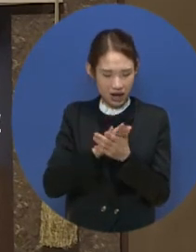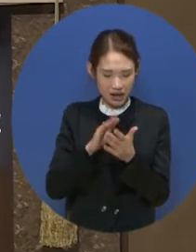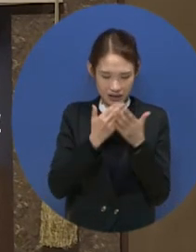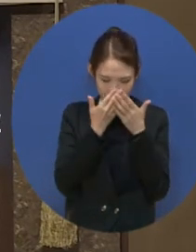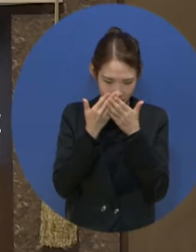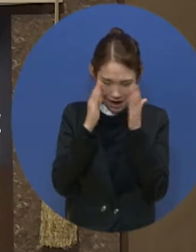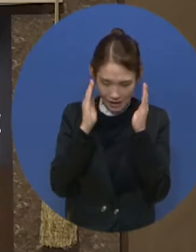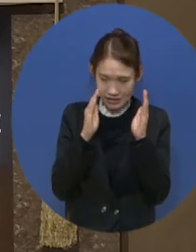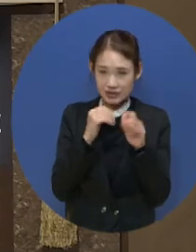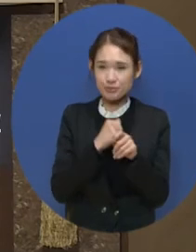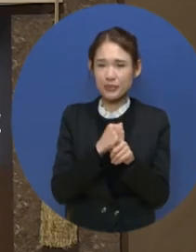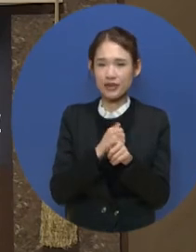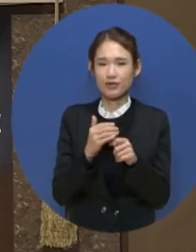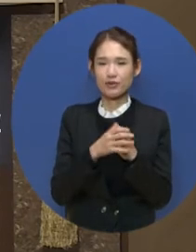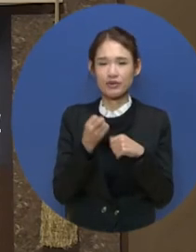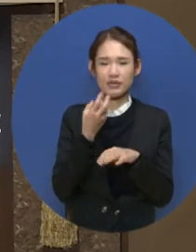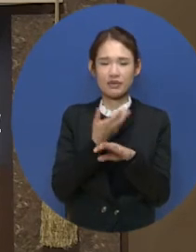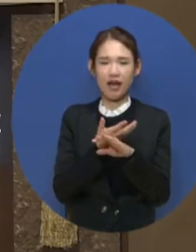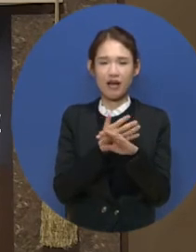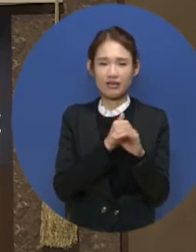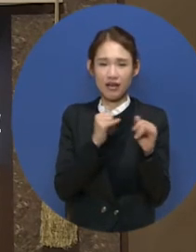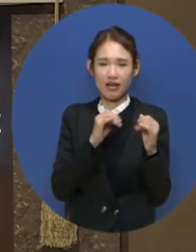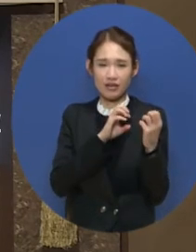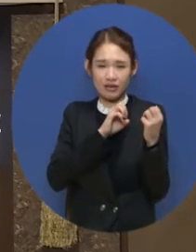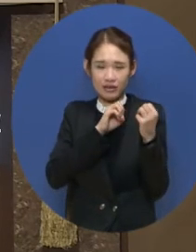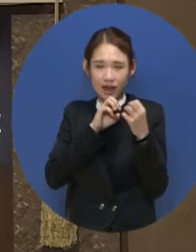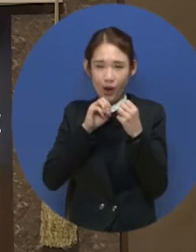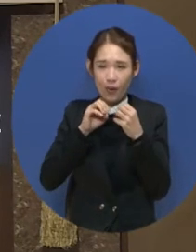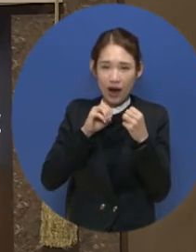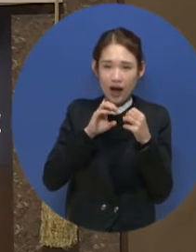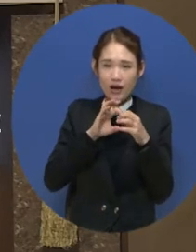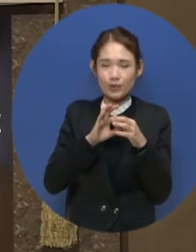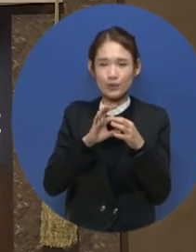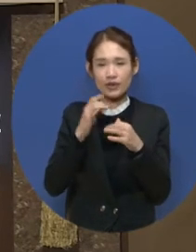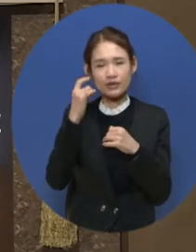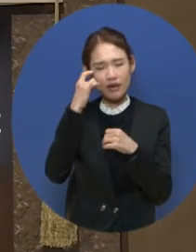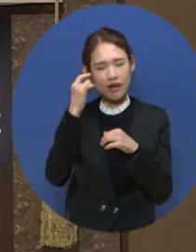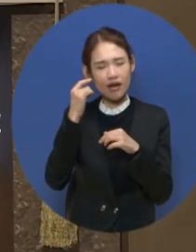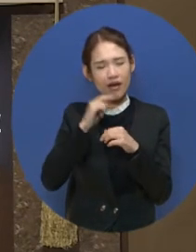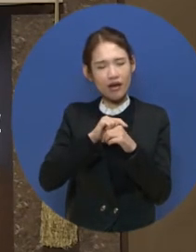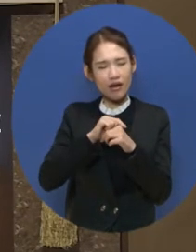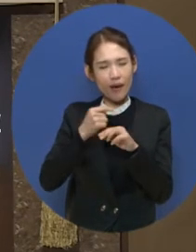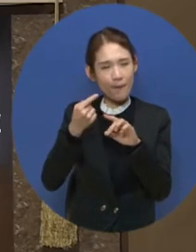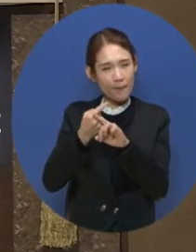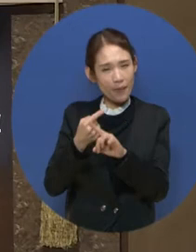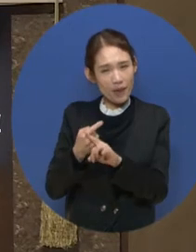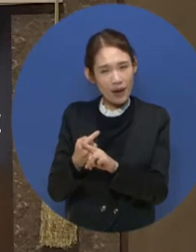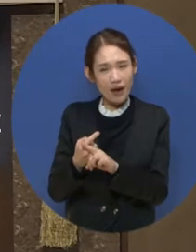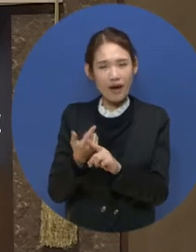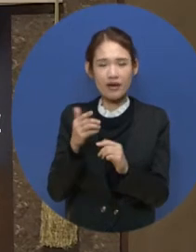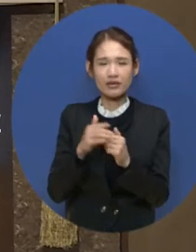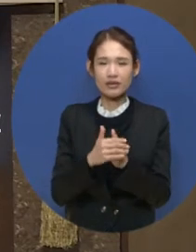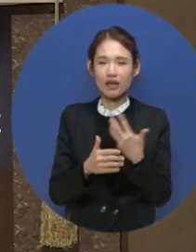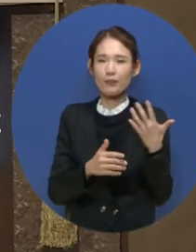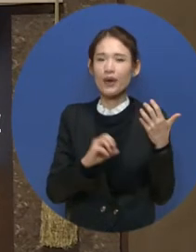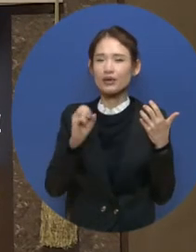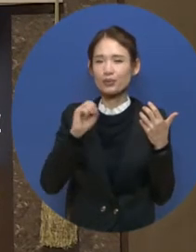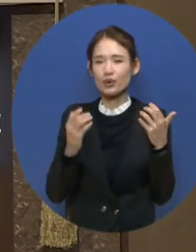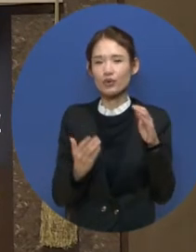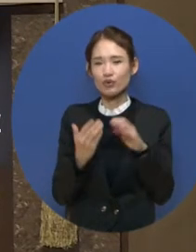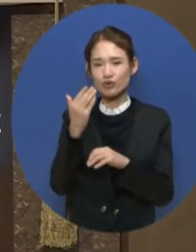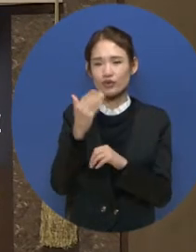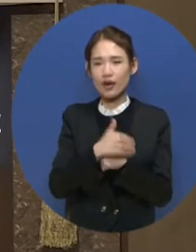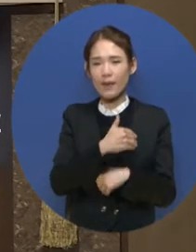주변에 또 다른 사람들과 대화를 통해서 마음 이렇게 생각을 바꿔 가는데요 이거 역시 8 10% 대